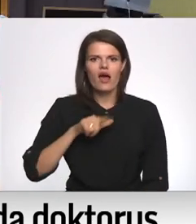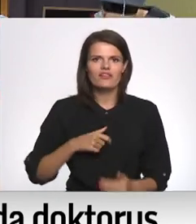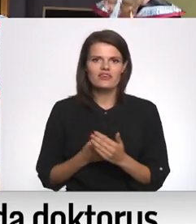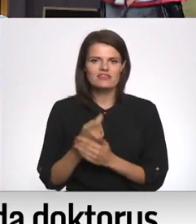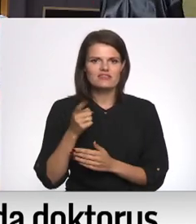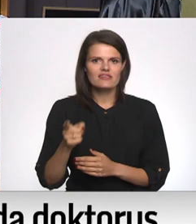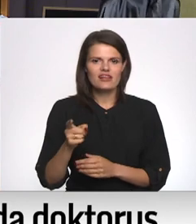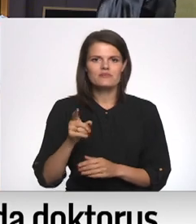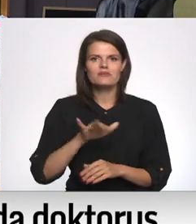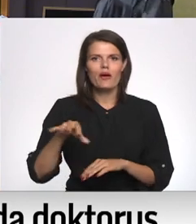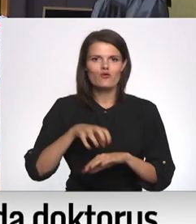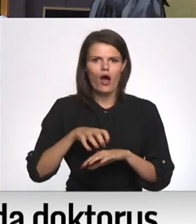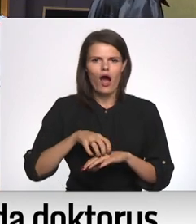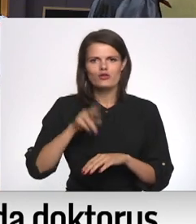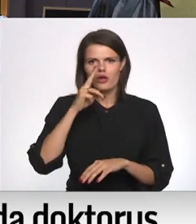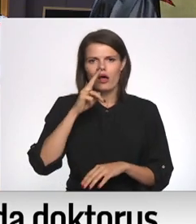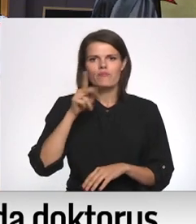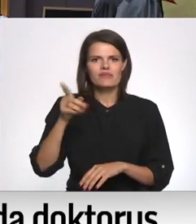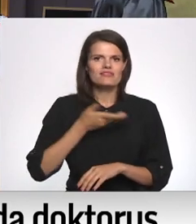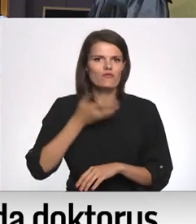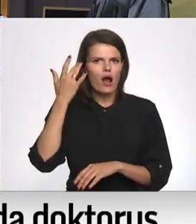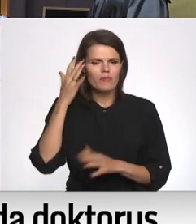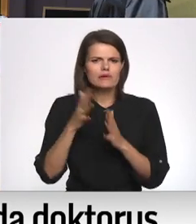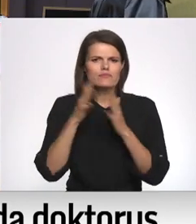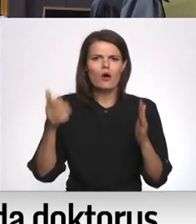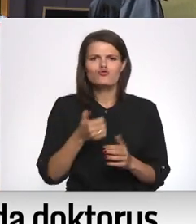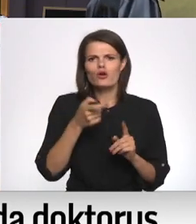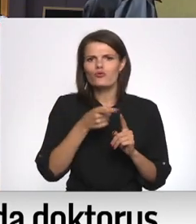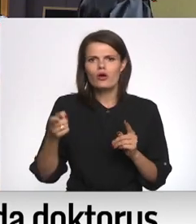pediatri no ASV daudz gadu garumā nesautīgi organizējusi palīdzību